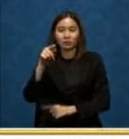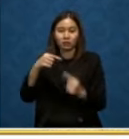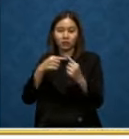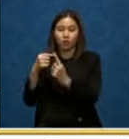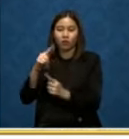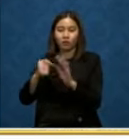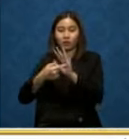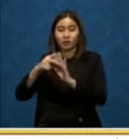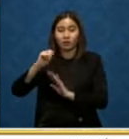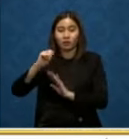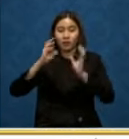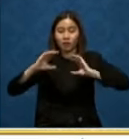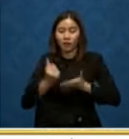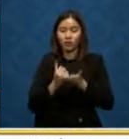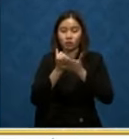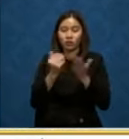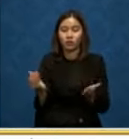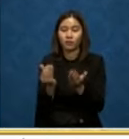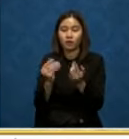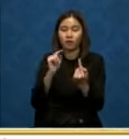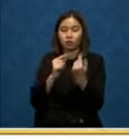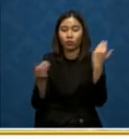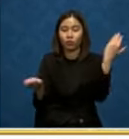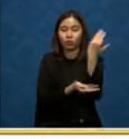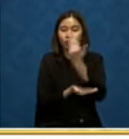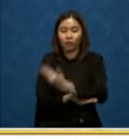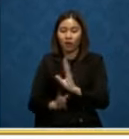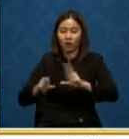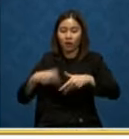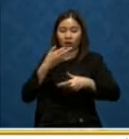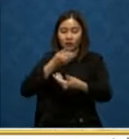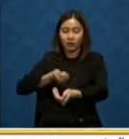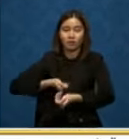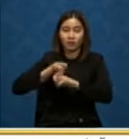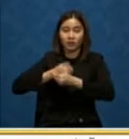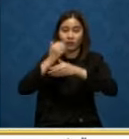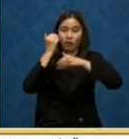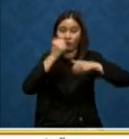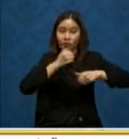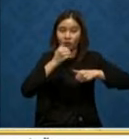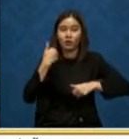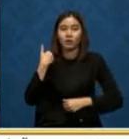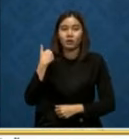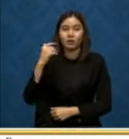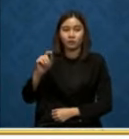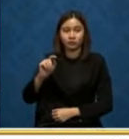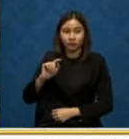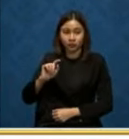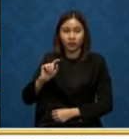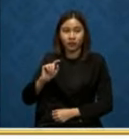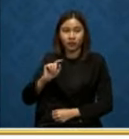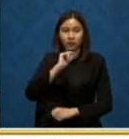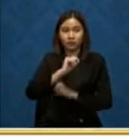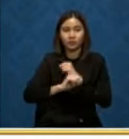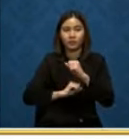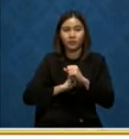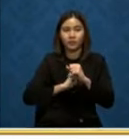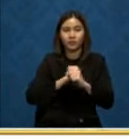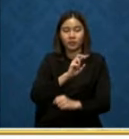เพื่อลดต้นทุนในการตัดอ้อยสดให้กับเกษตรกรชาวไร่อ้อย 2ฤดูกาลผลิตได้แก่ปีการ